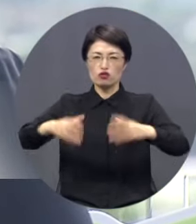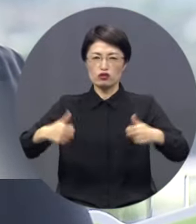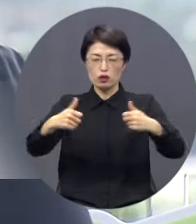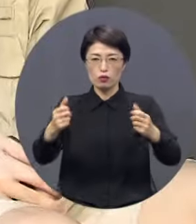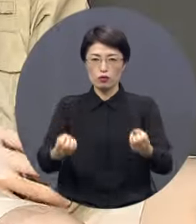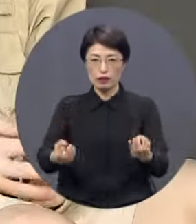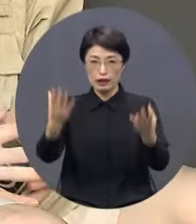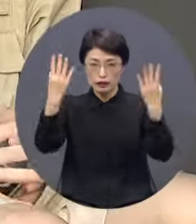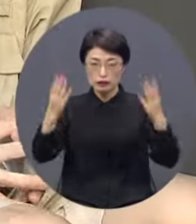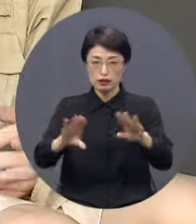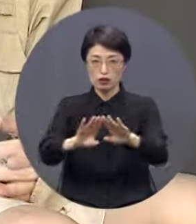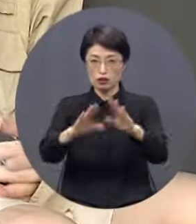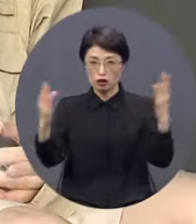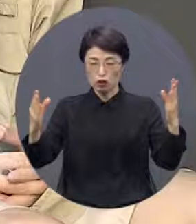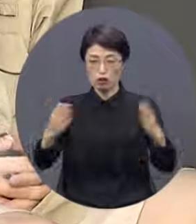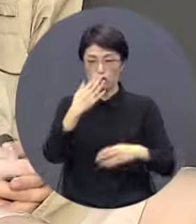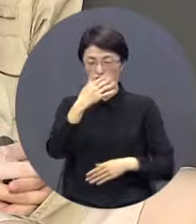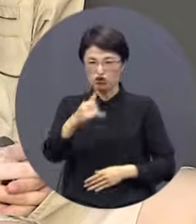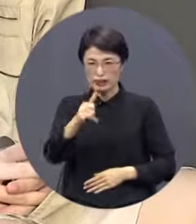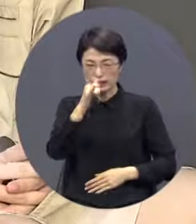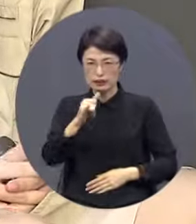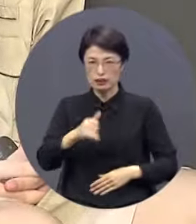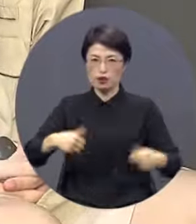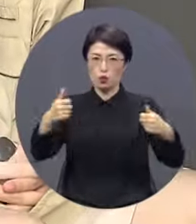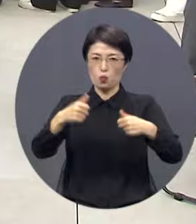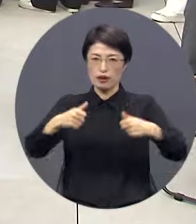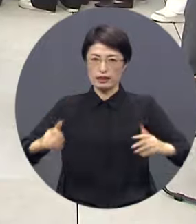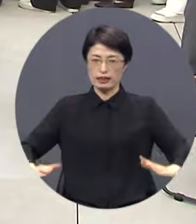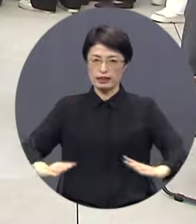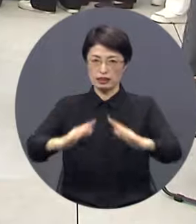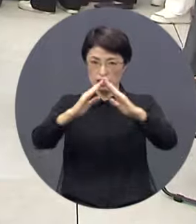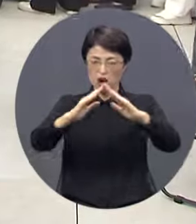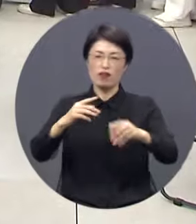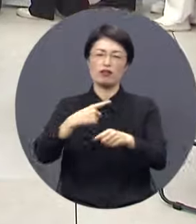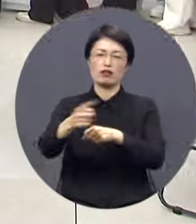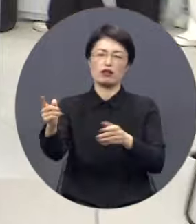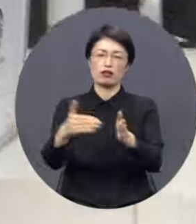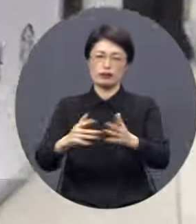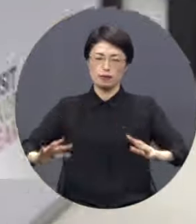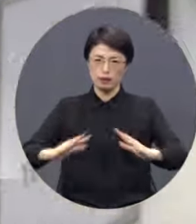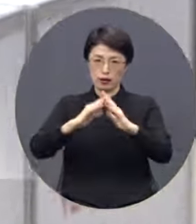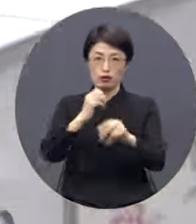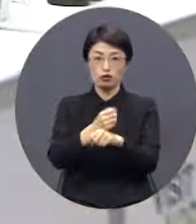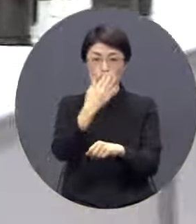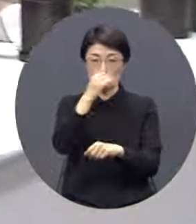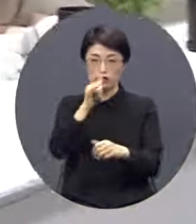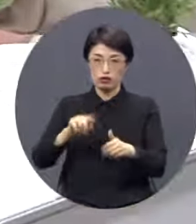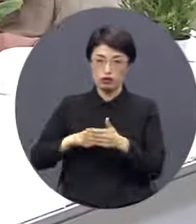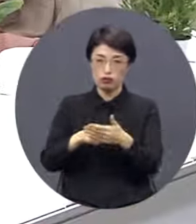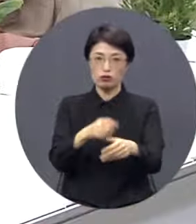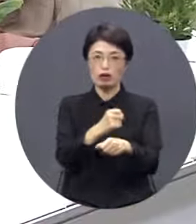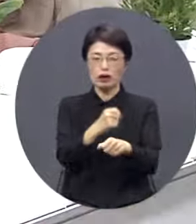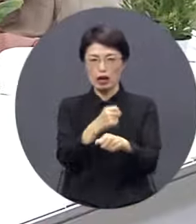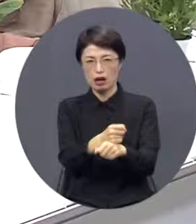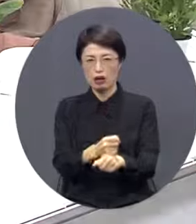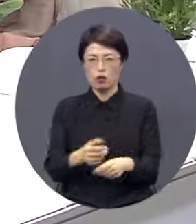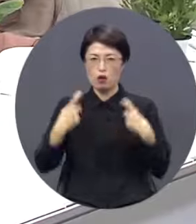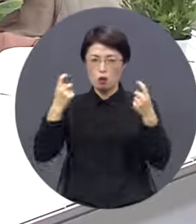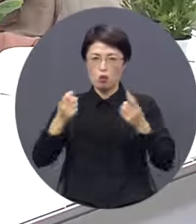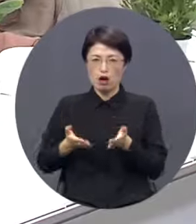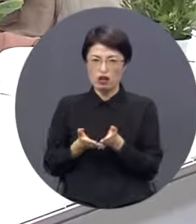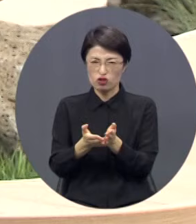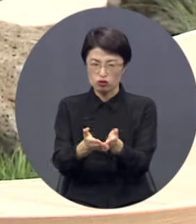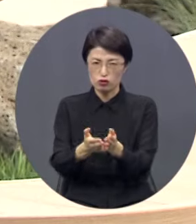제주 마이스 다목적 복합시설을 내년까지 건립할 수 있도록 추진하고 제주 크루즈 관광 기양지 홍보 지원에 나설